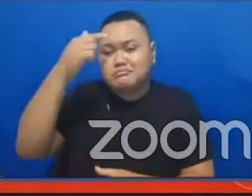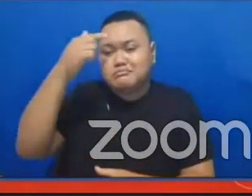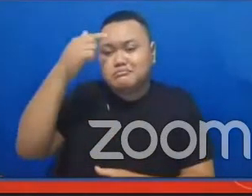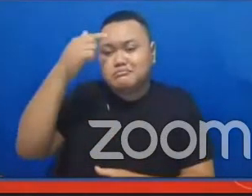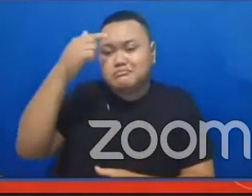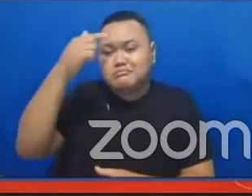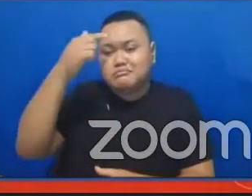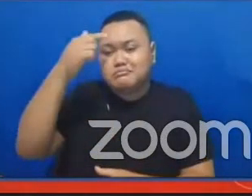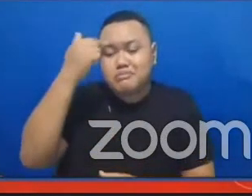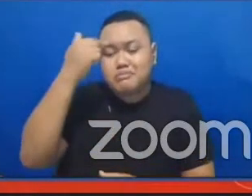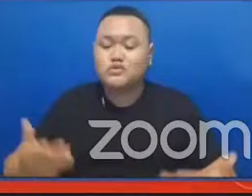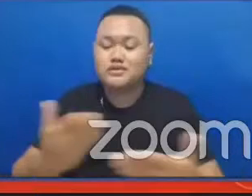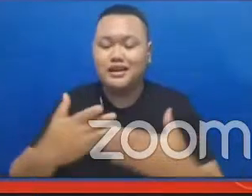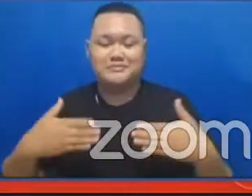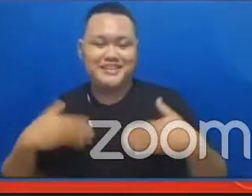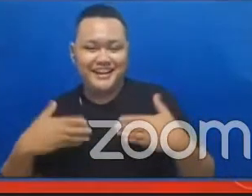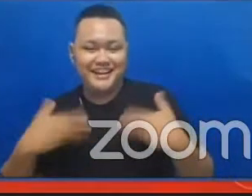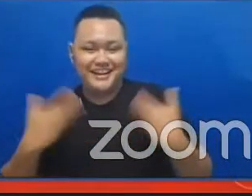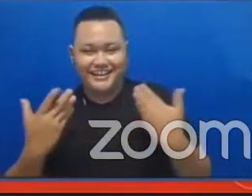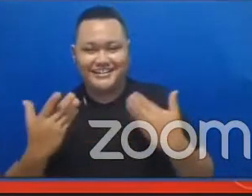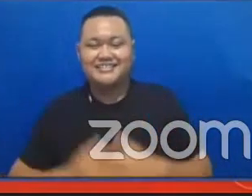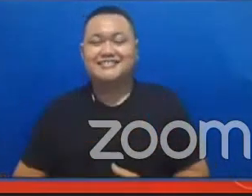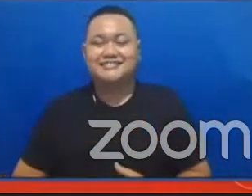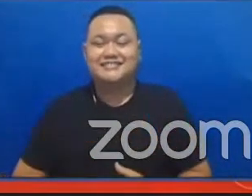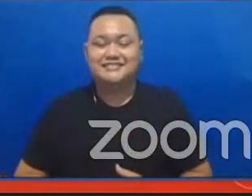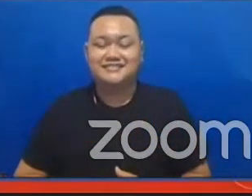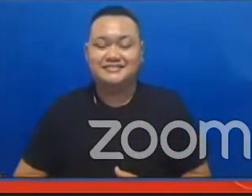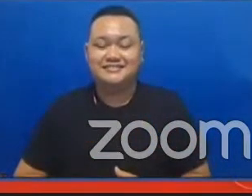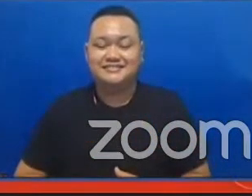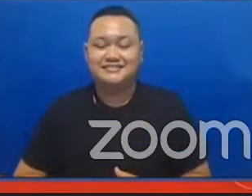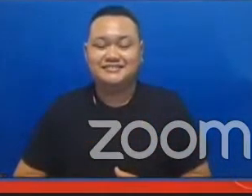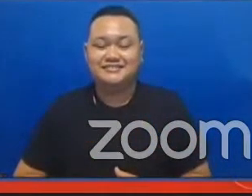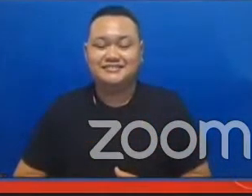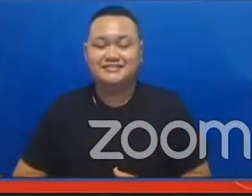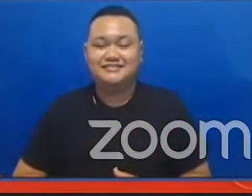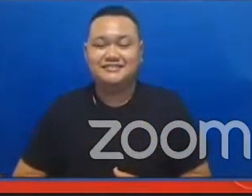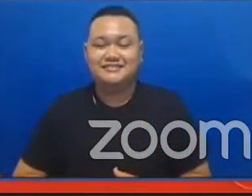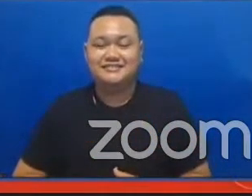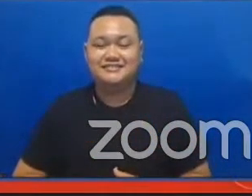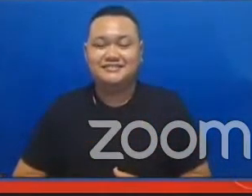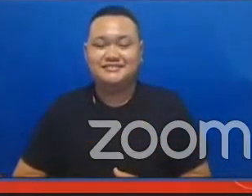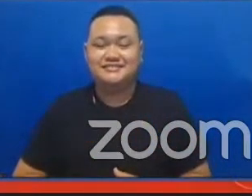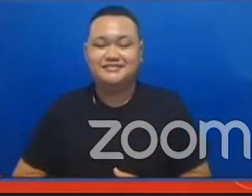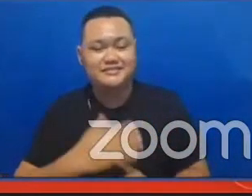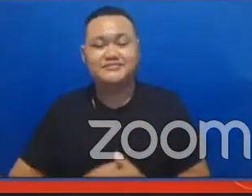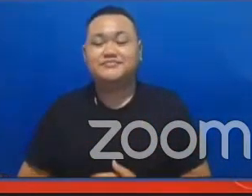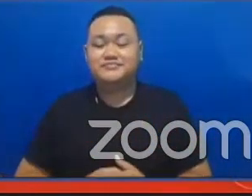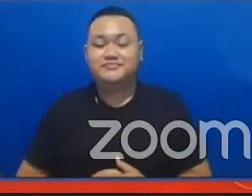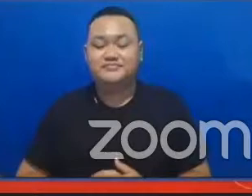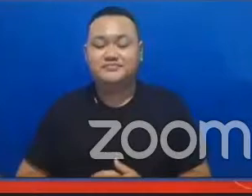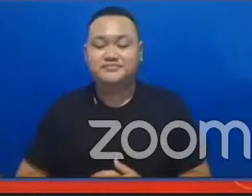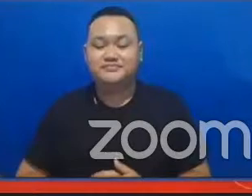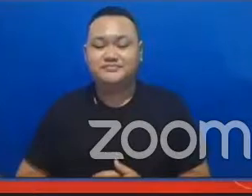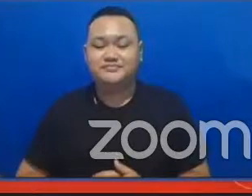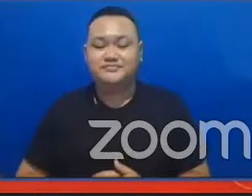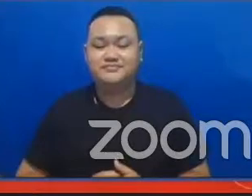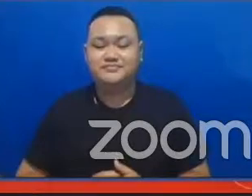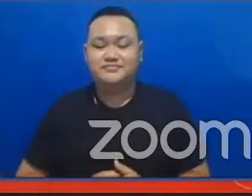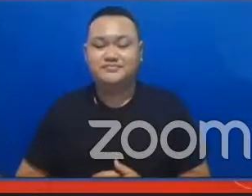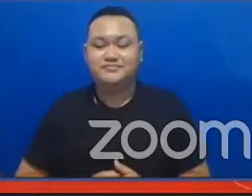suasana yang menyenangkan di para peserta didik kita. Saya kira seperti itu Mas Hafiz. Terima kasih.